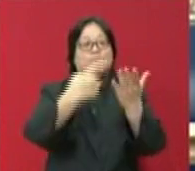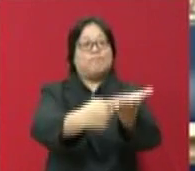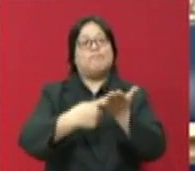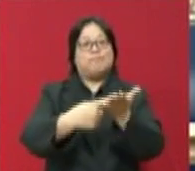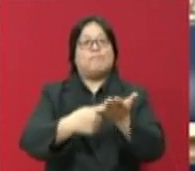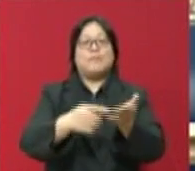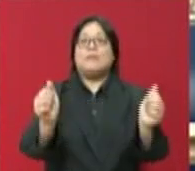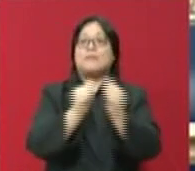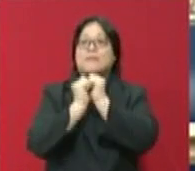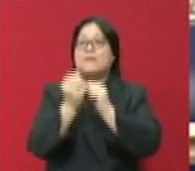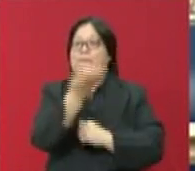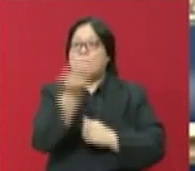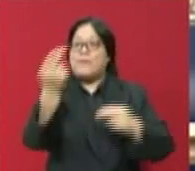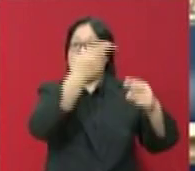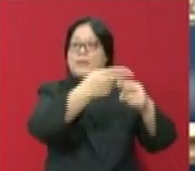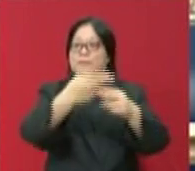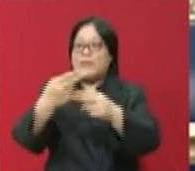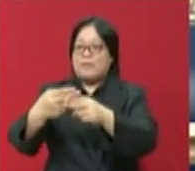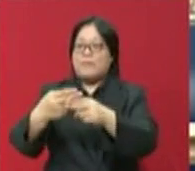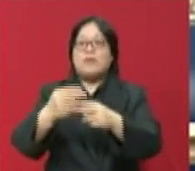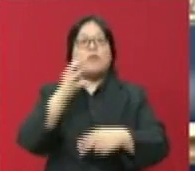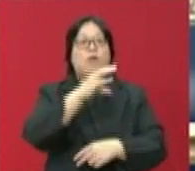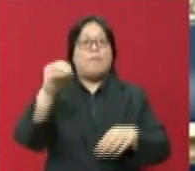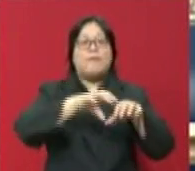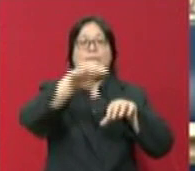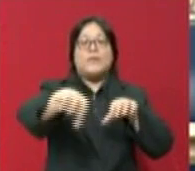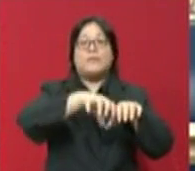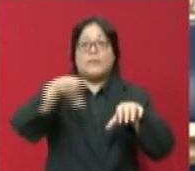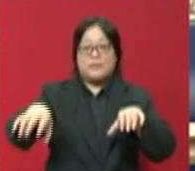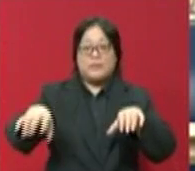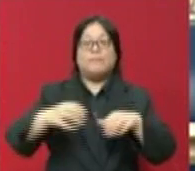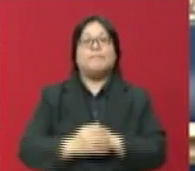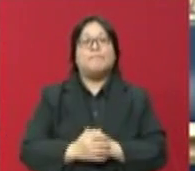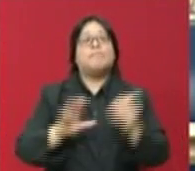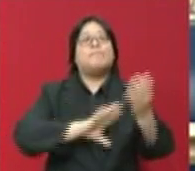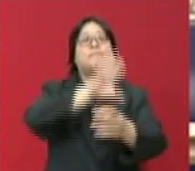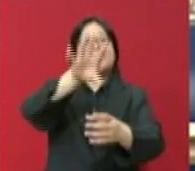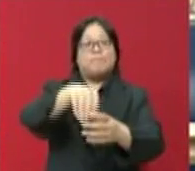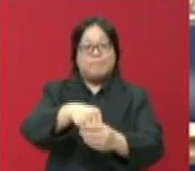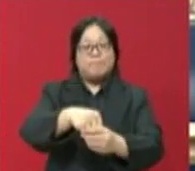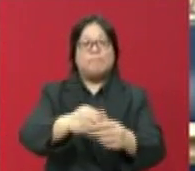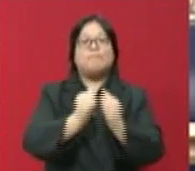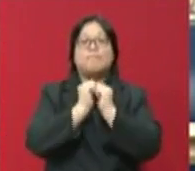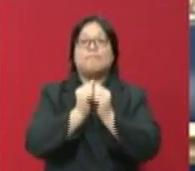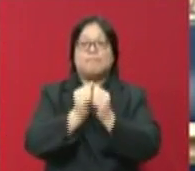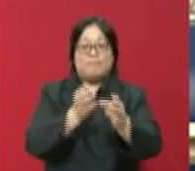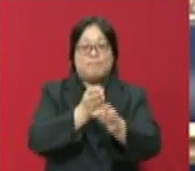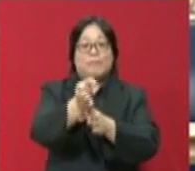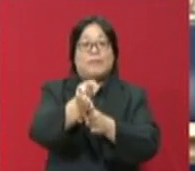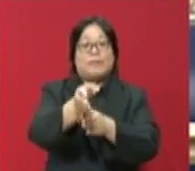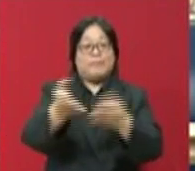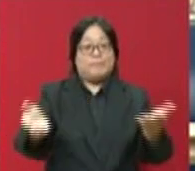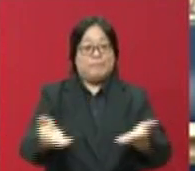perbincangan bersama beberapa jenama syarikat franchise agar terlibat dalam bidang ini